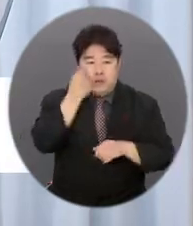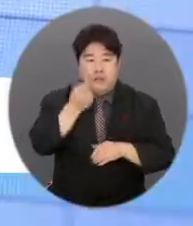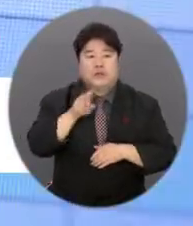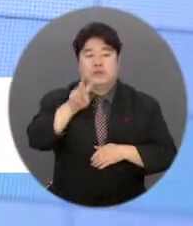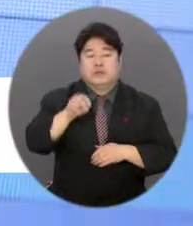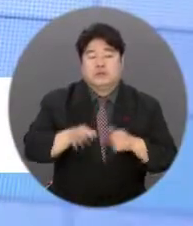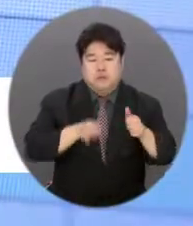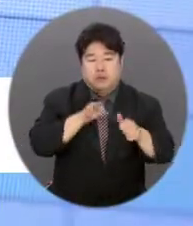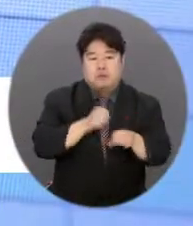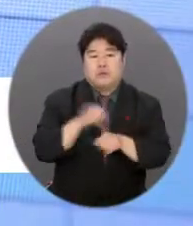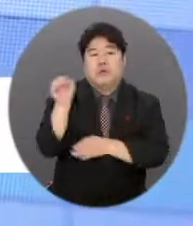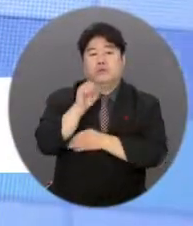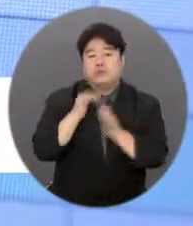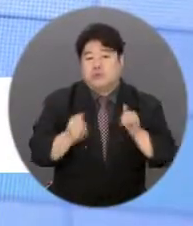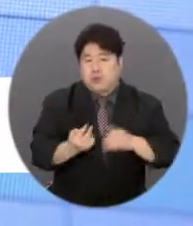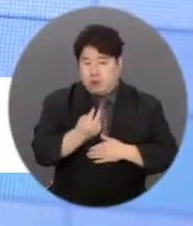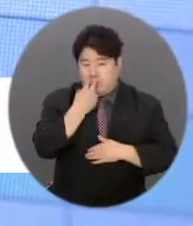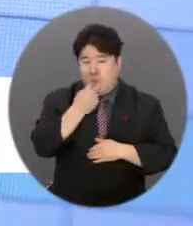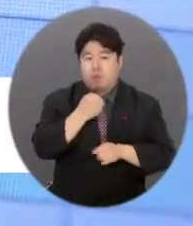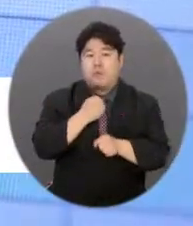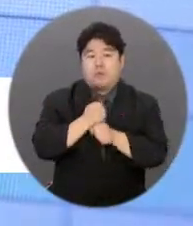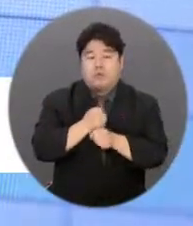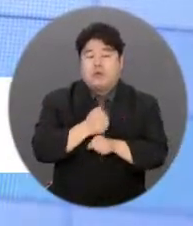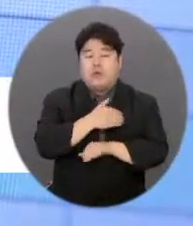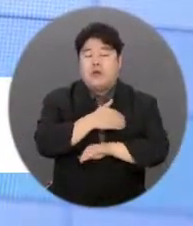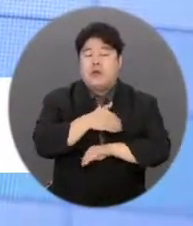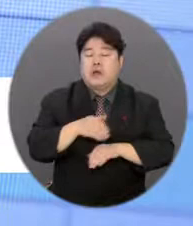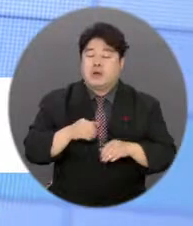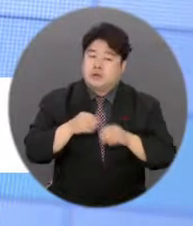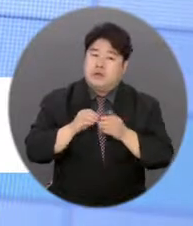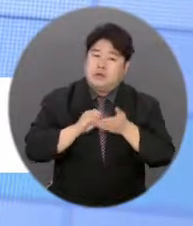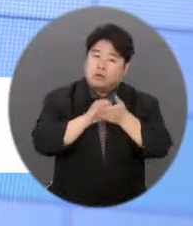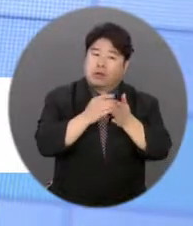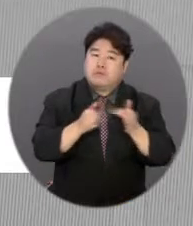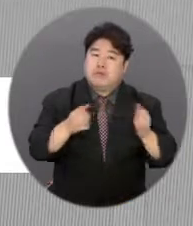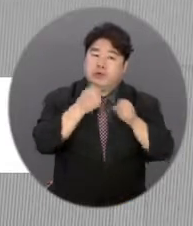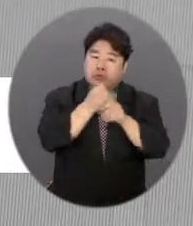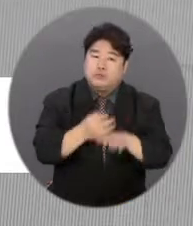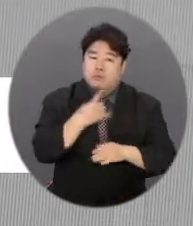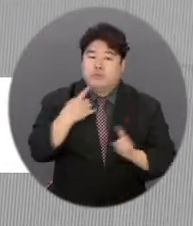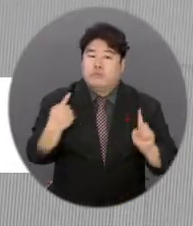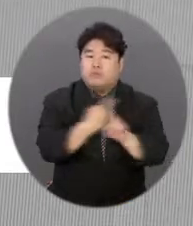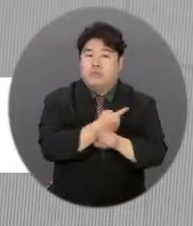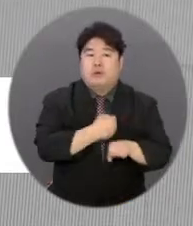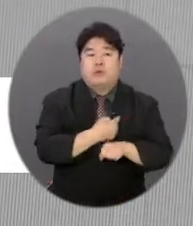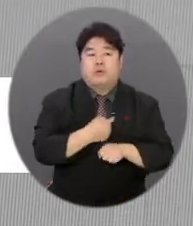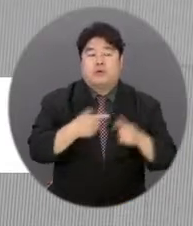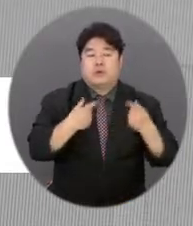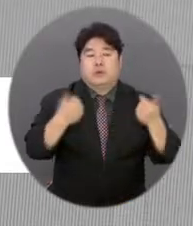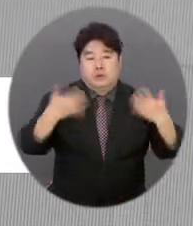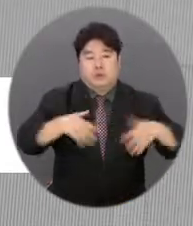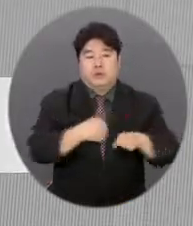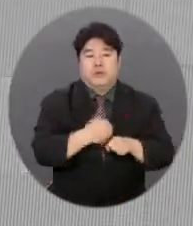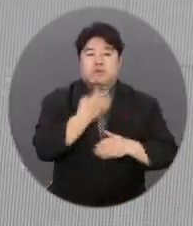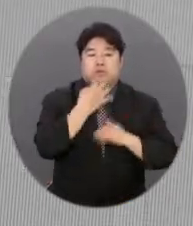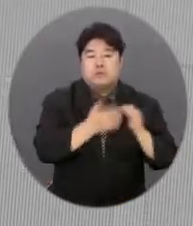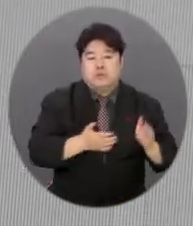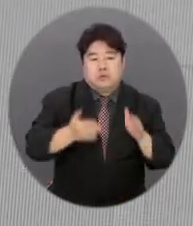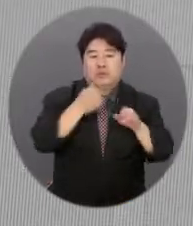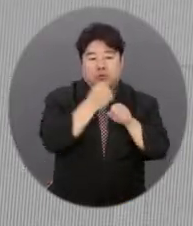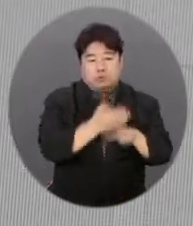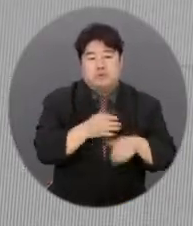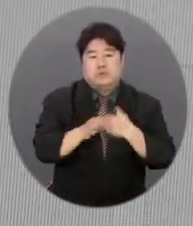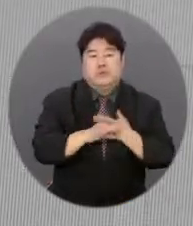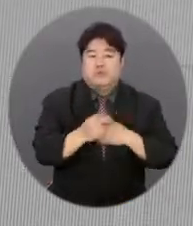납부하는 운전자 보험을 설계한 뒤 가입자 의 주소만 바꿔봤습니다 같은 조건인 데도 경기도 주소를 기입하면